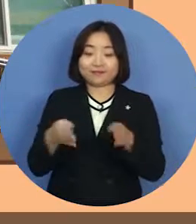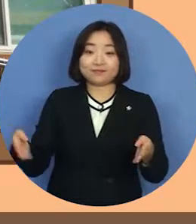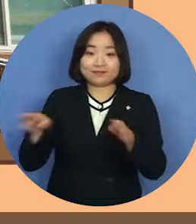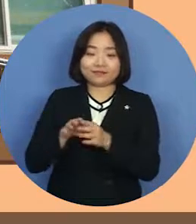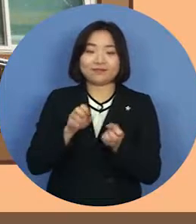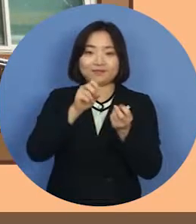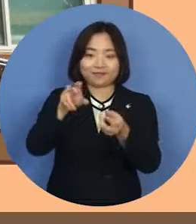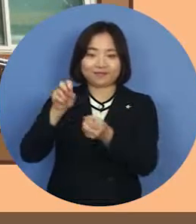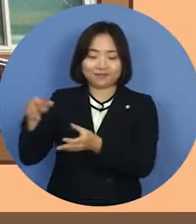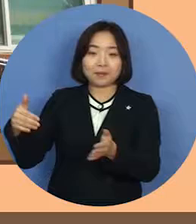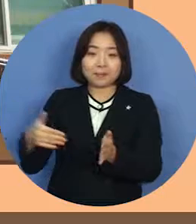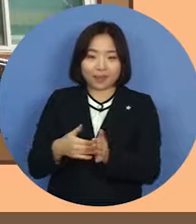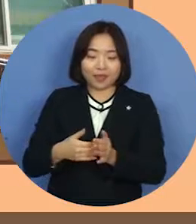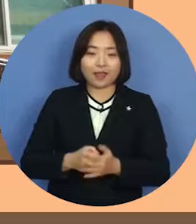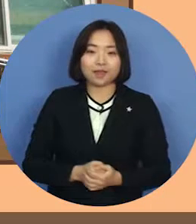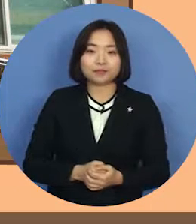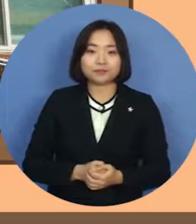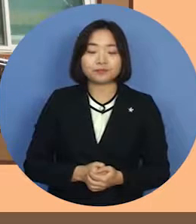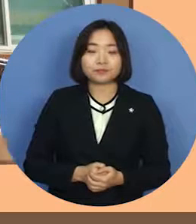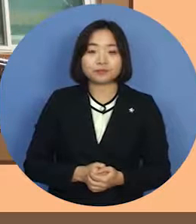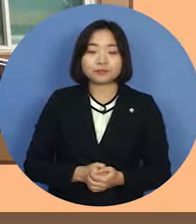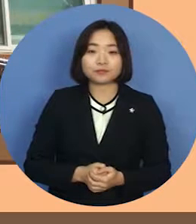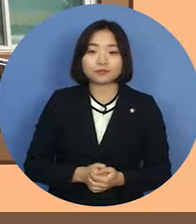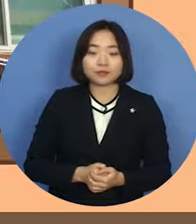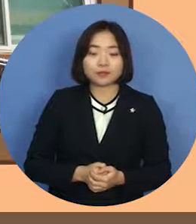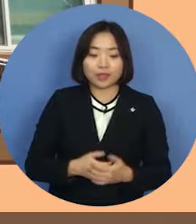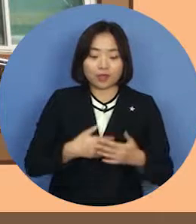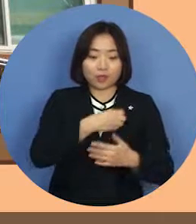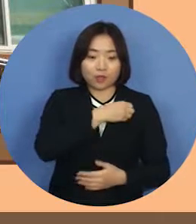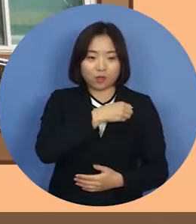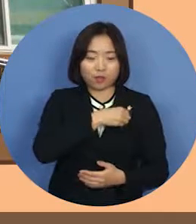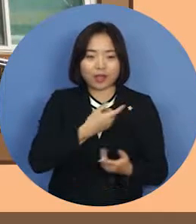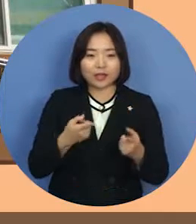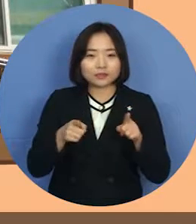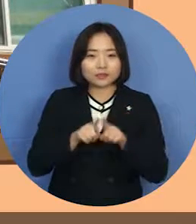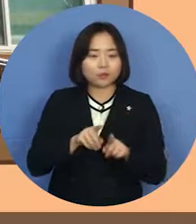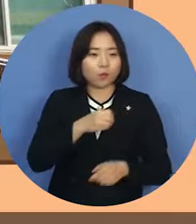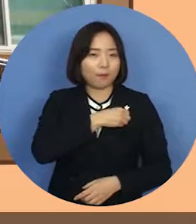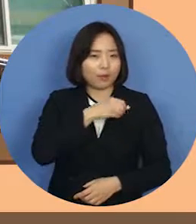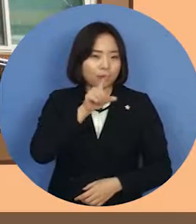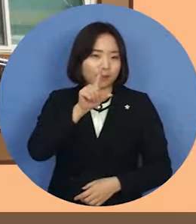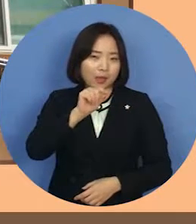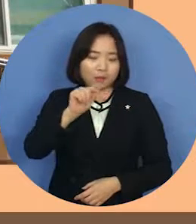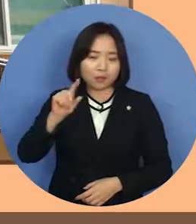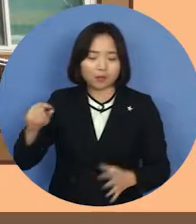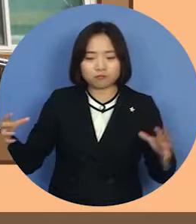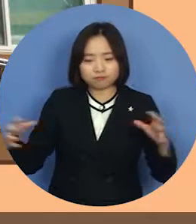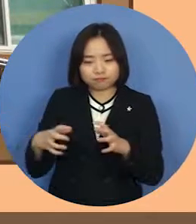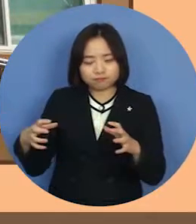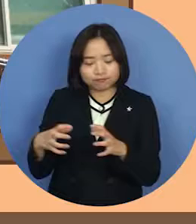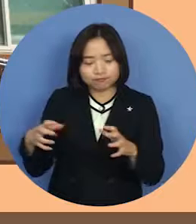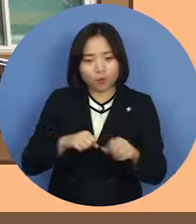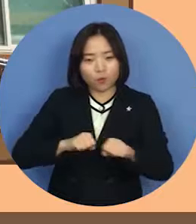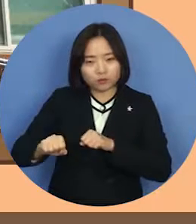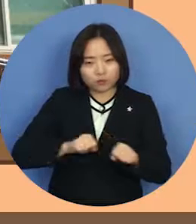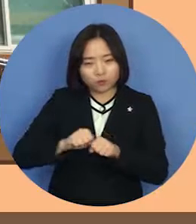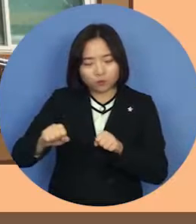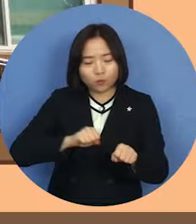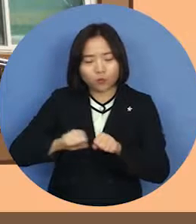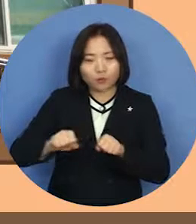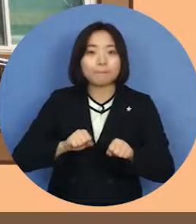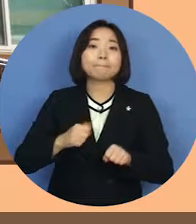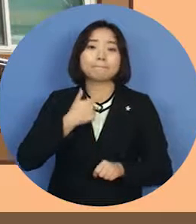전달했습니다. 그동안 신안동 행복키움지원단은 단원들을 중심으로 매월 회비 만원씩을 걷어 활동에 필요한